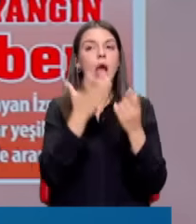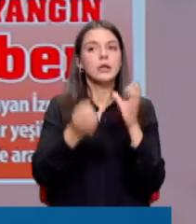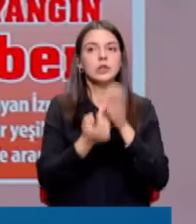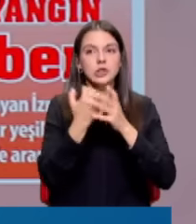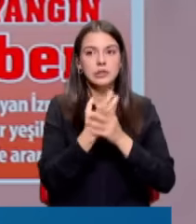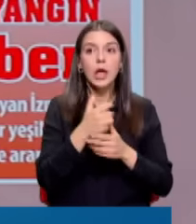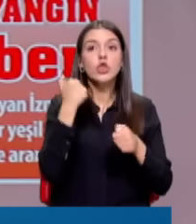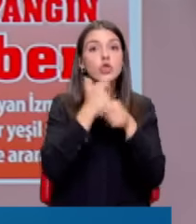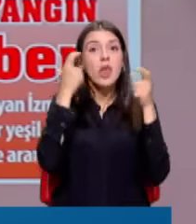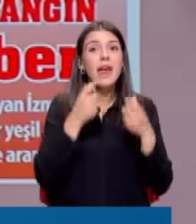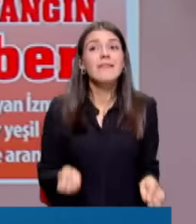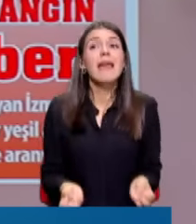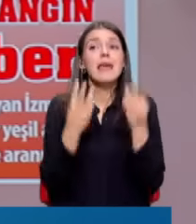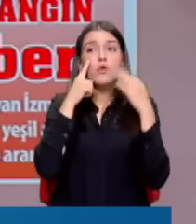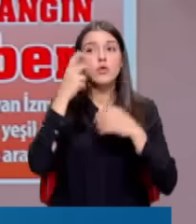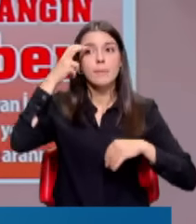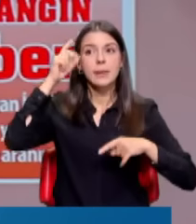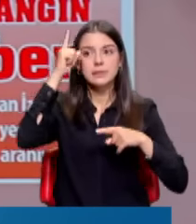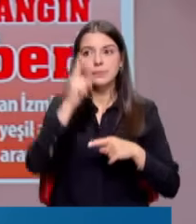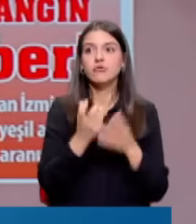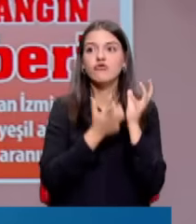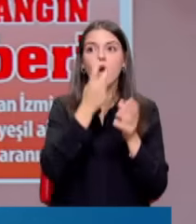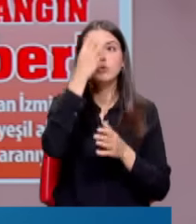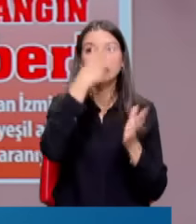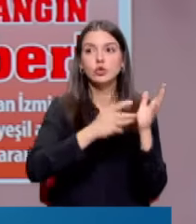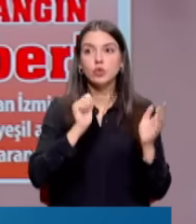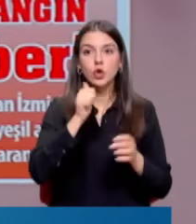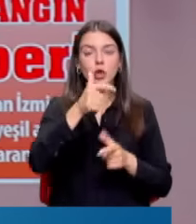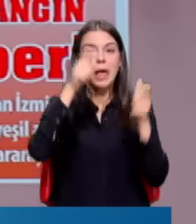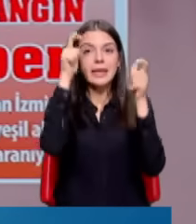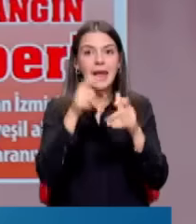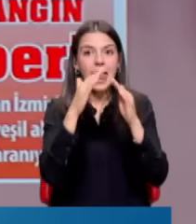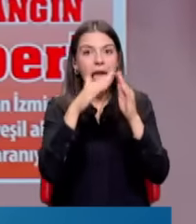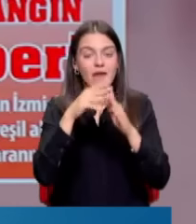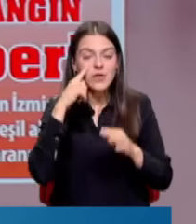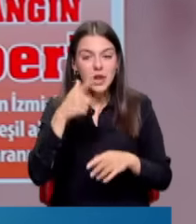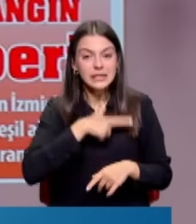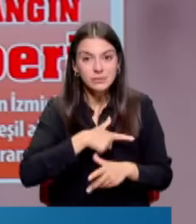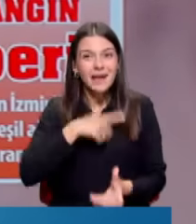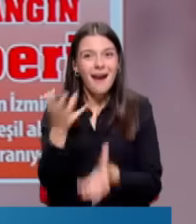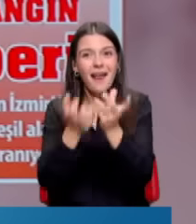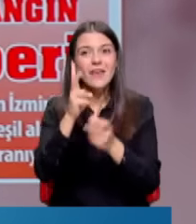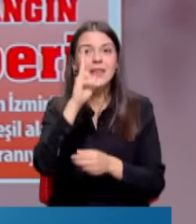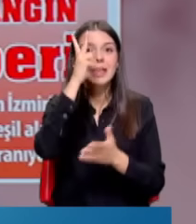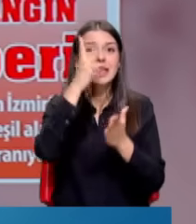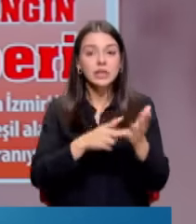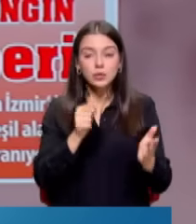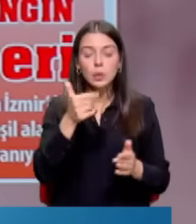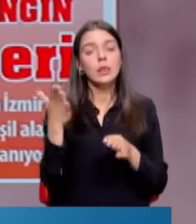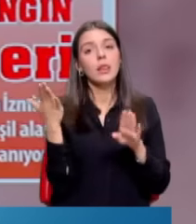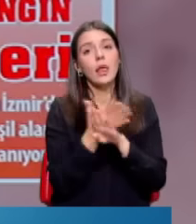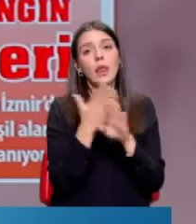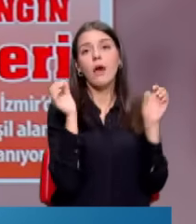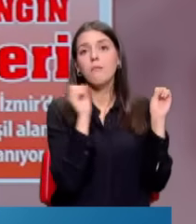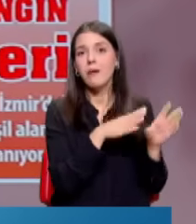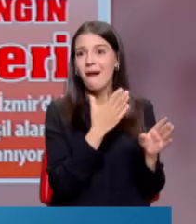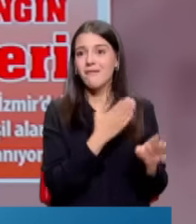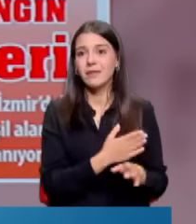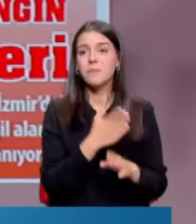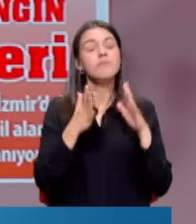kaldığı Manisa'da başlayan yangın 3. günü, yerleşim yerlerine sıçrayan İzmir'deki alevler de 2. günü geride bıraktı. Onlarca